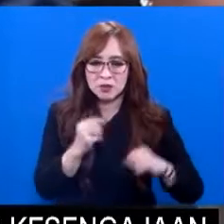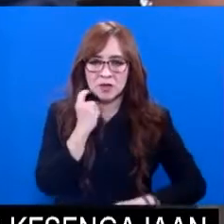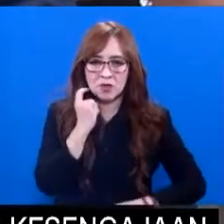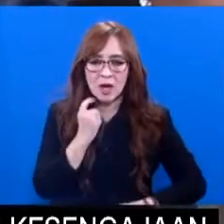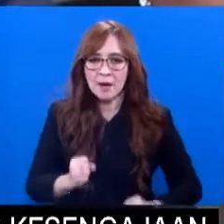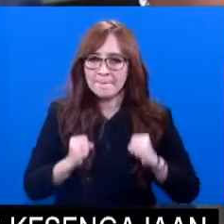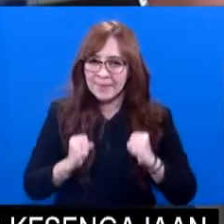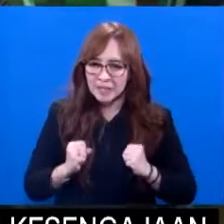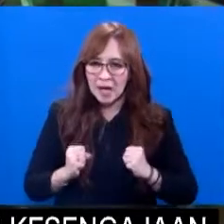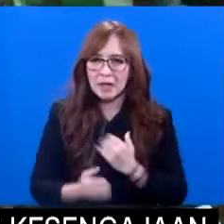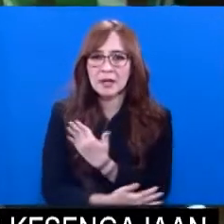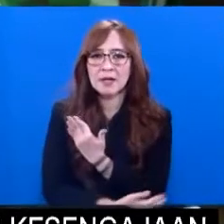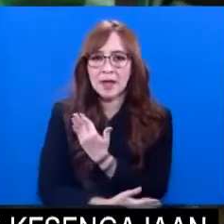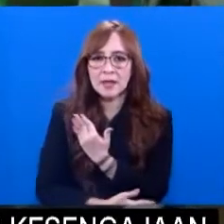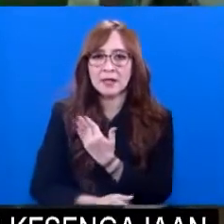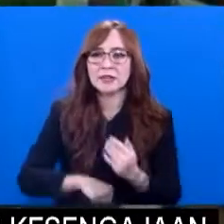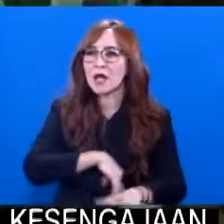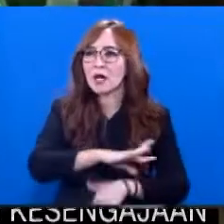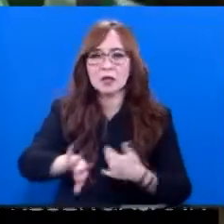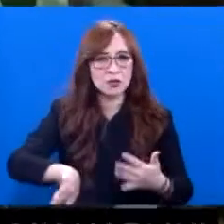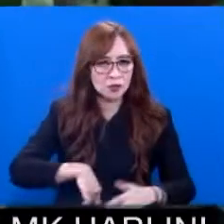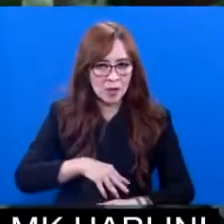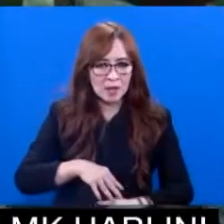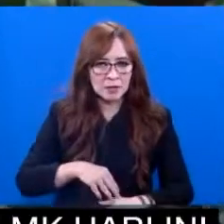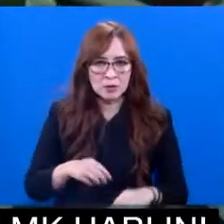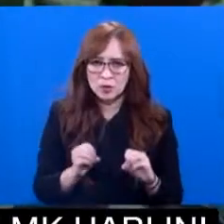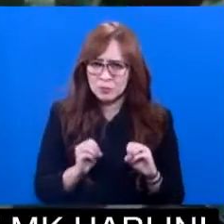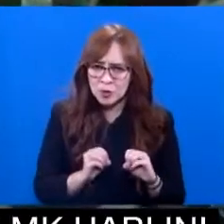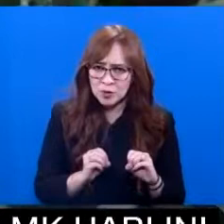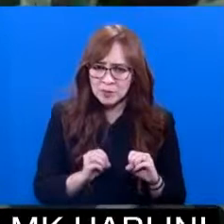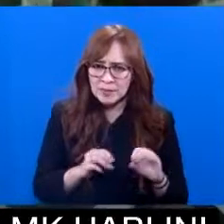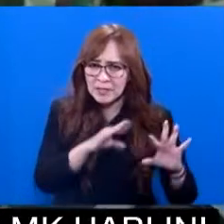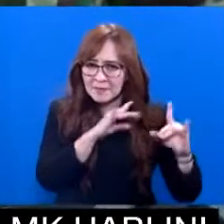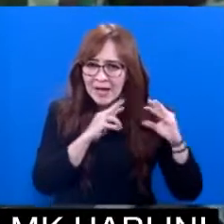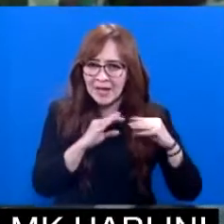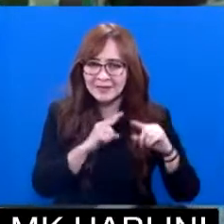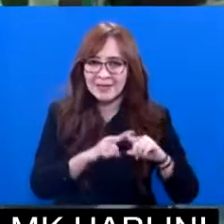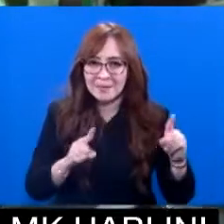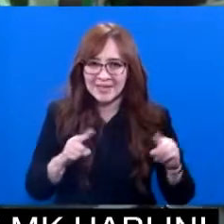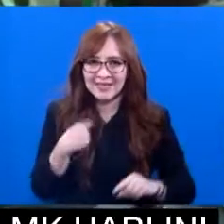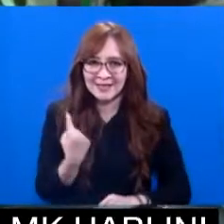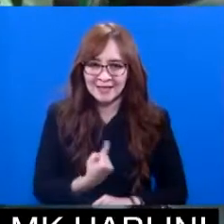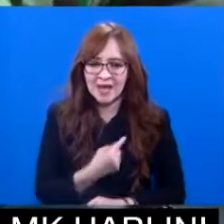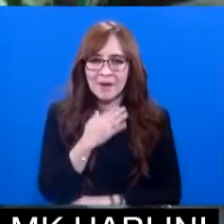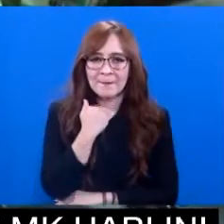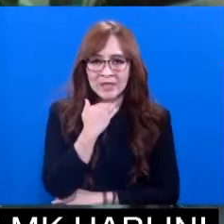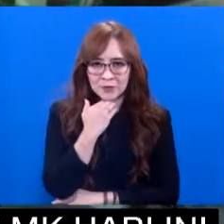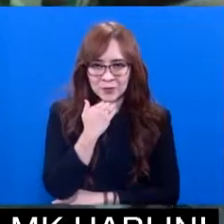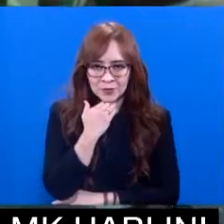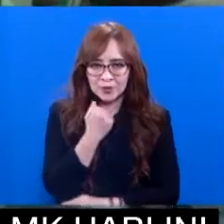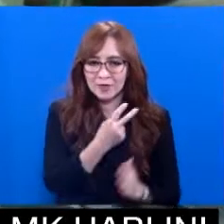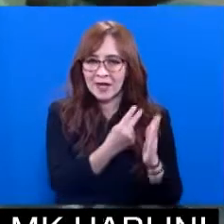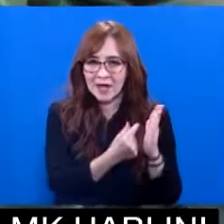secara keseluruhan. Tapi belum sempat terbahas, tapi kan yang penting kita menunggu